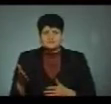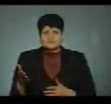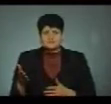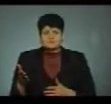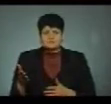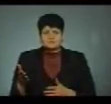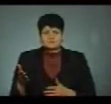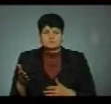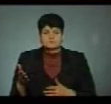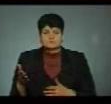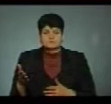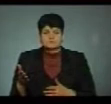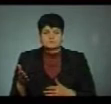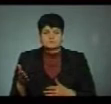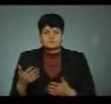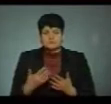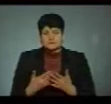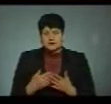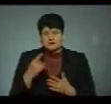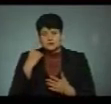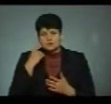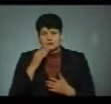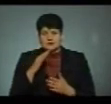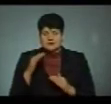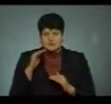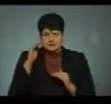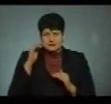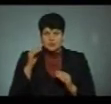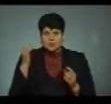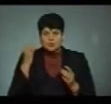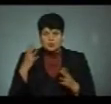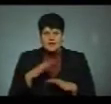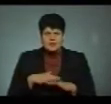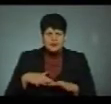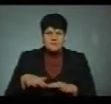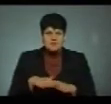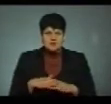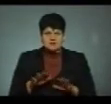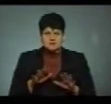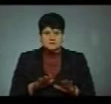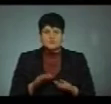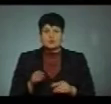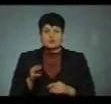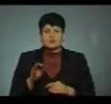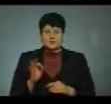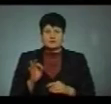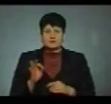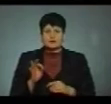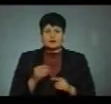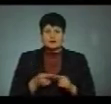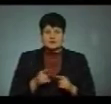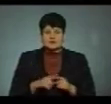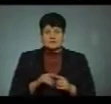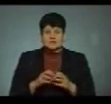скажімо, орієнтується не на елітарну культуру, а на масову, то, відповідно, і тому